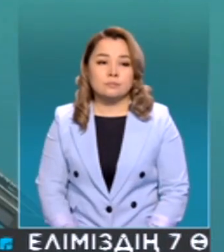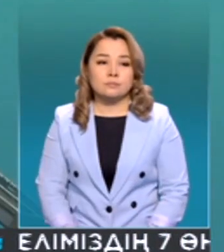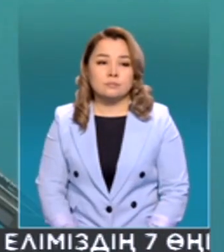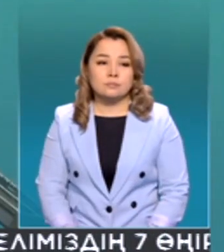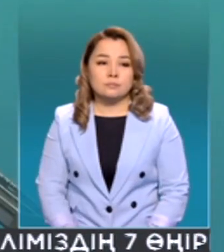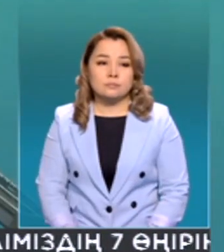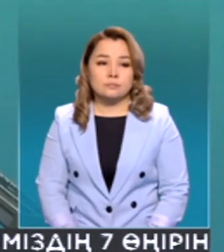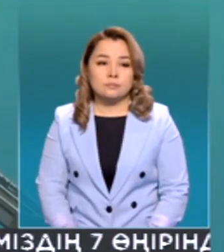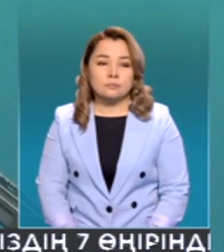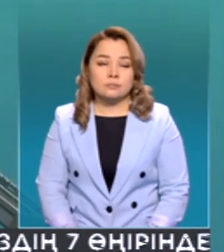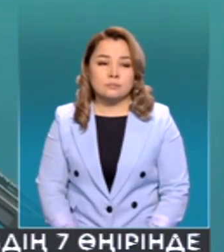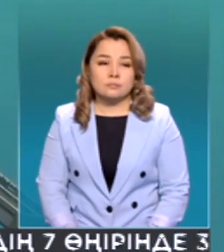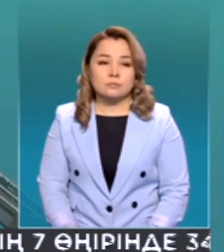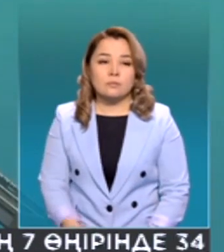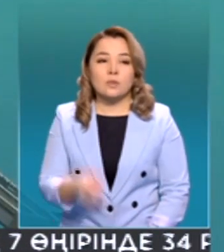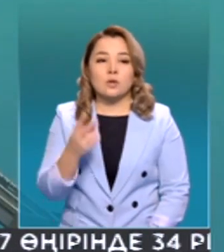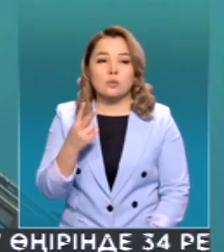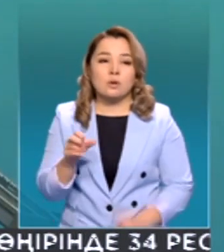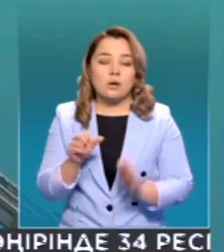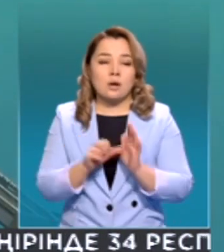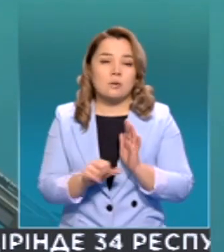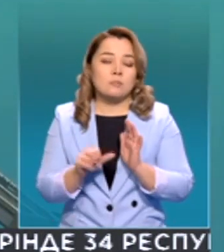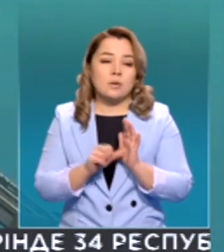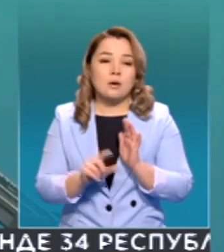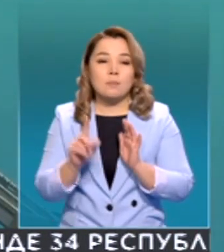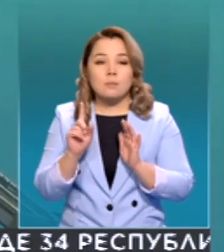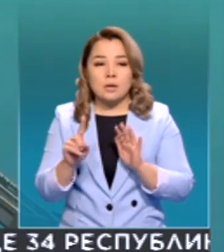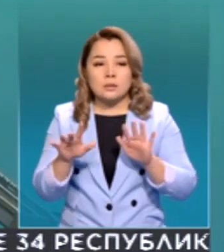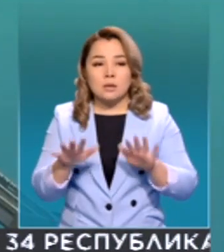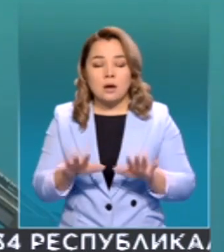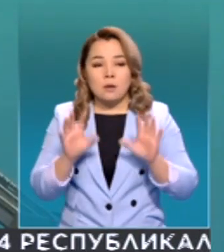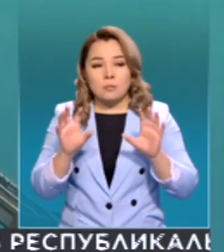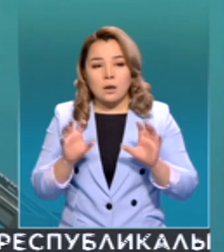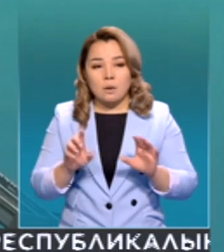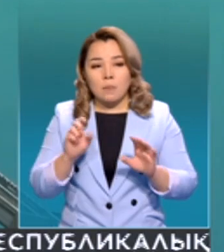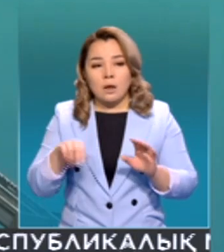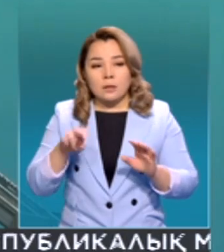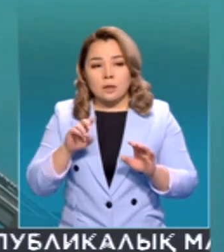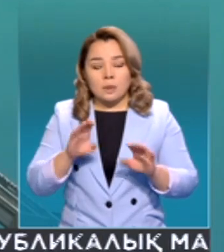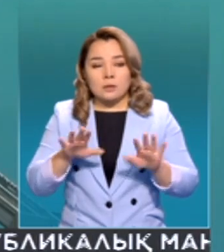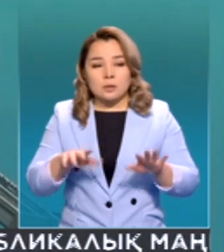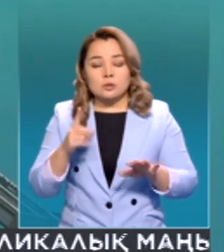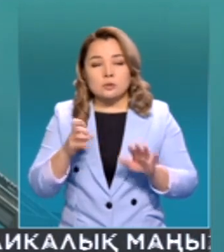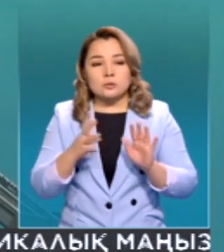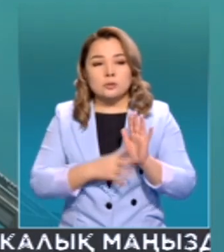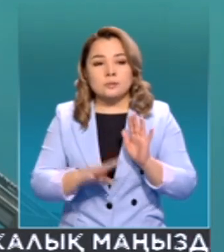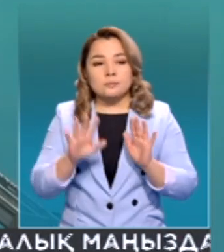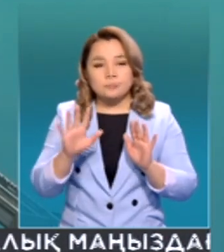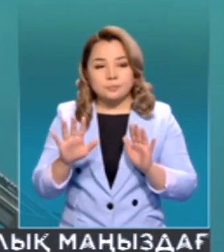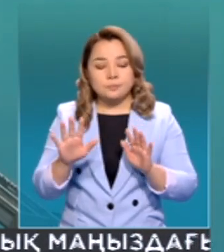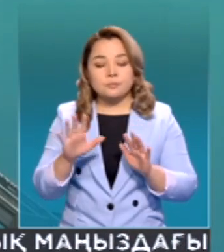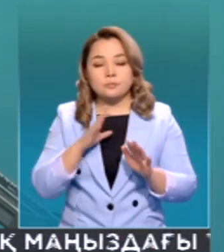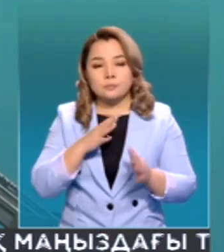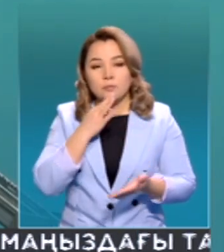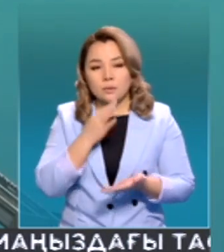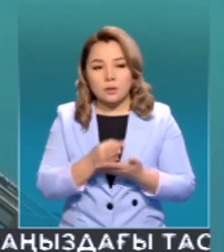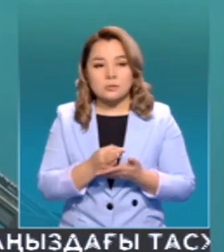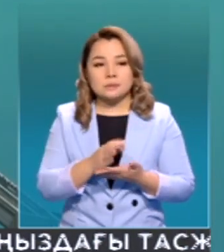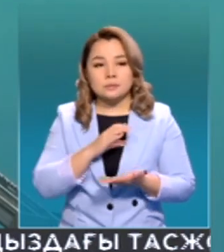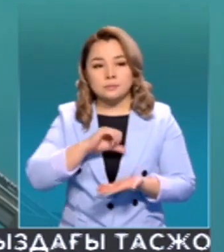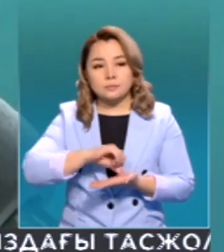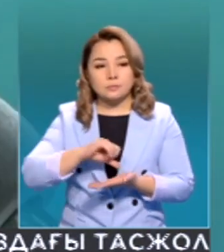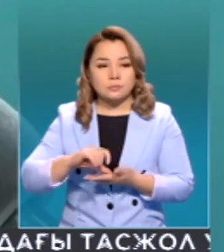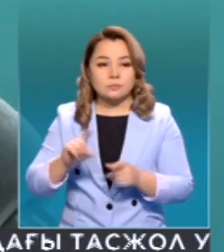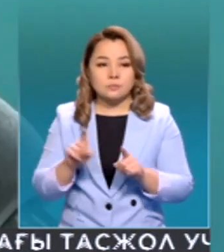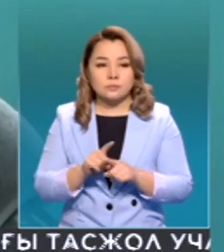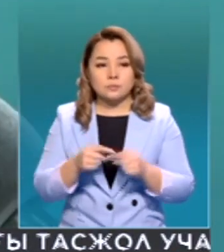есептеме бойынша 260 электр бағанасы зақымдалған. Оның ішінде Бәйдібек ауданында 195, Қазығұртта 61, Төлеби ауданында